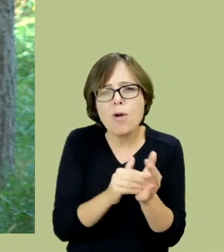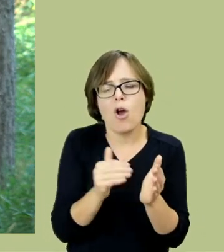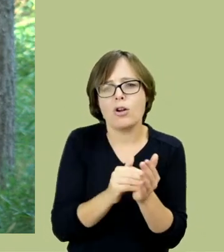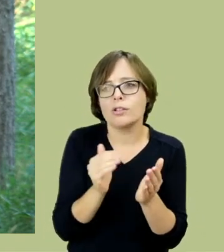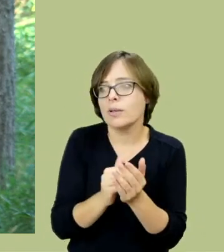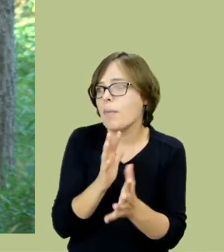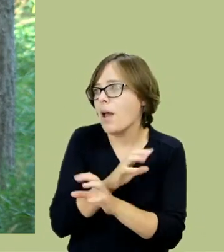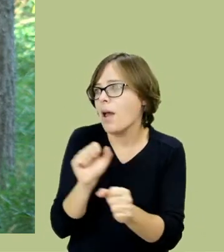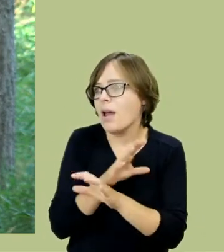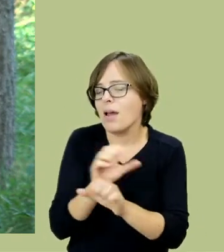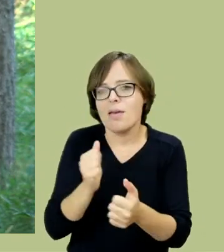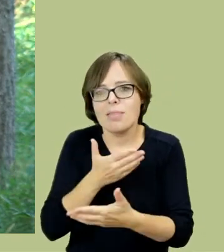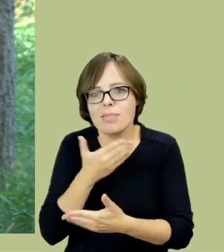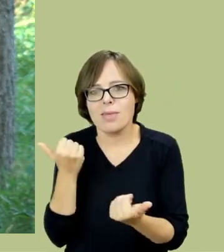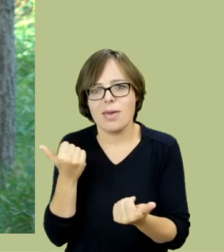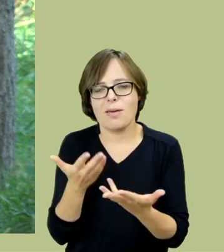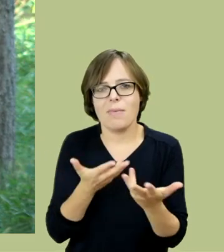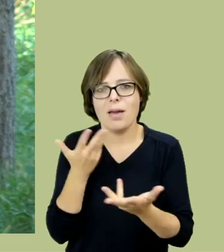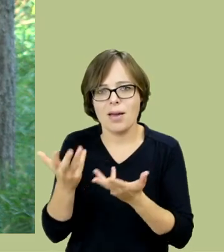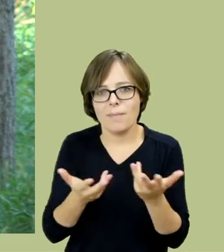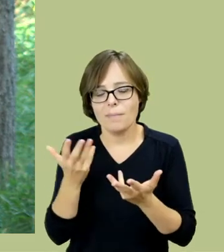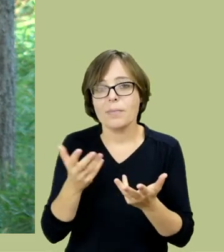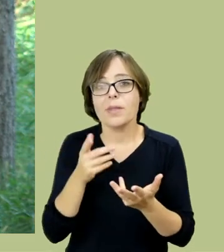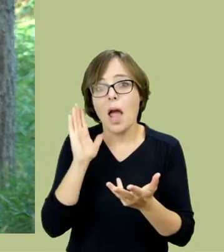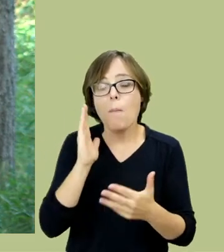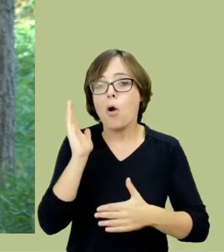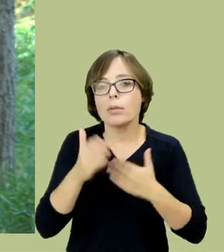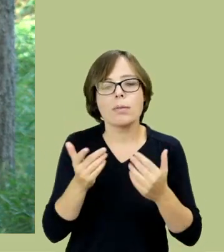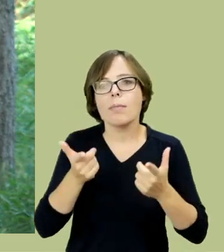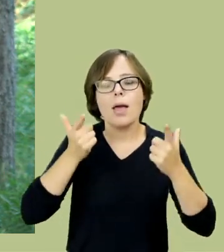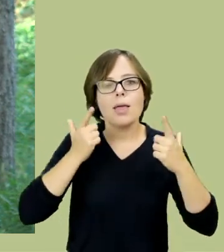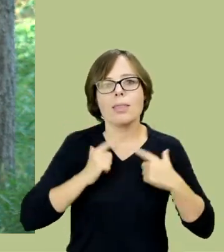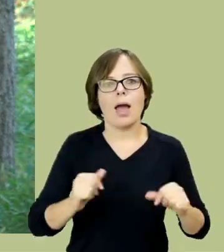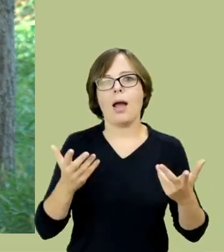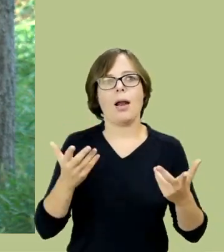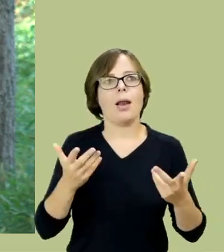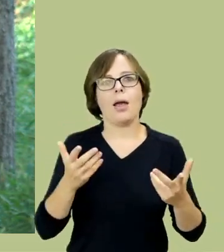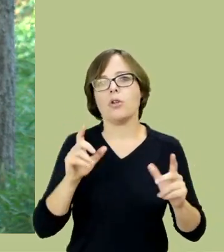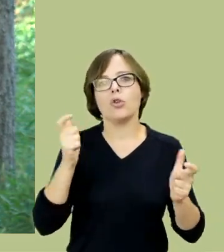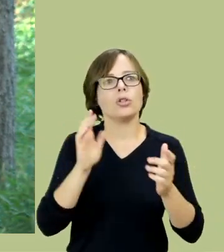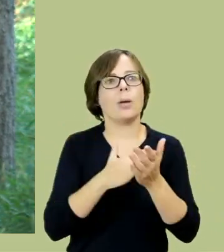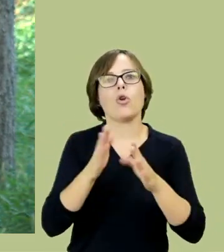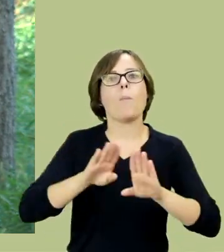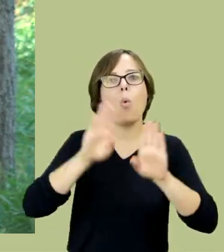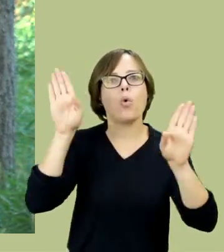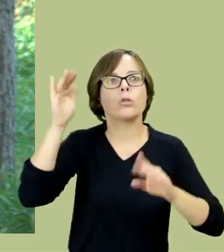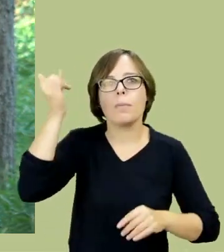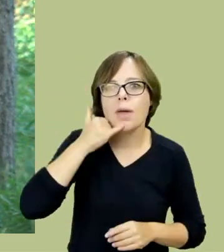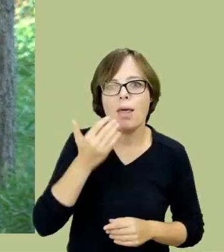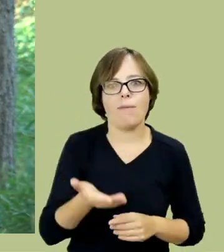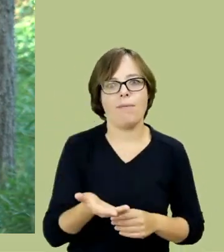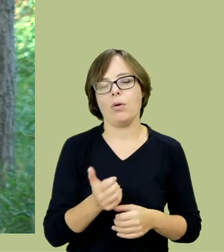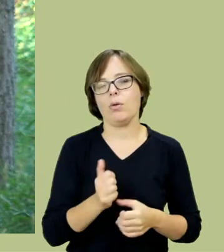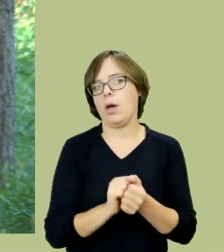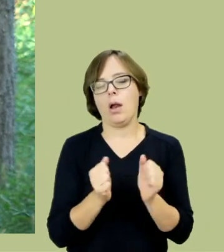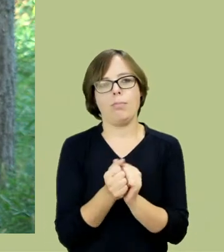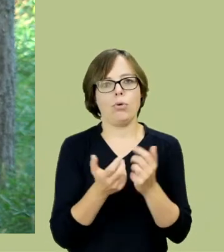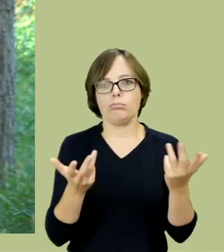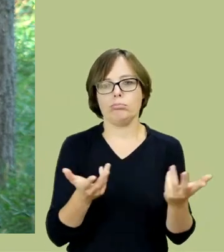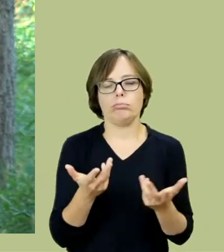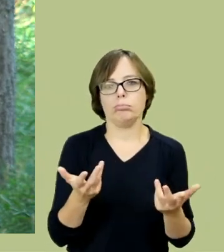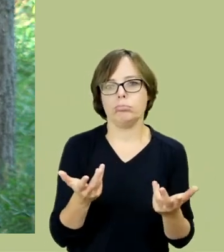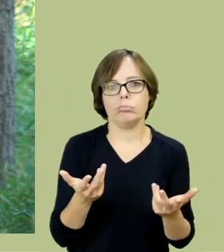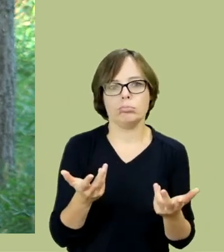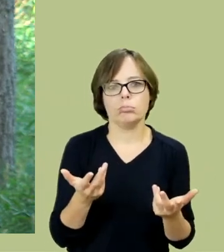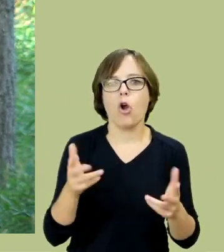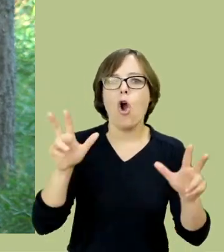w budowaniu takiej biografii, to zwykle wtedy jakiś sygnał typu właśnie telefon z muzeum albo list